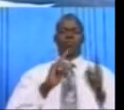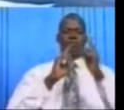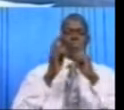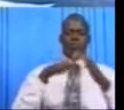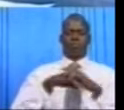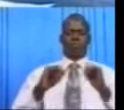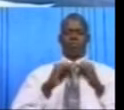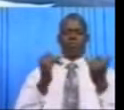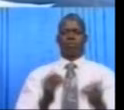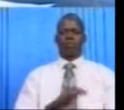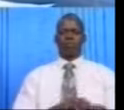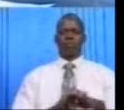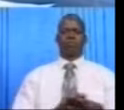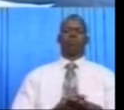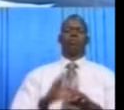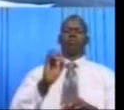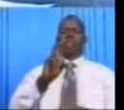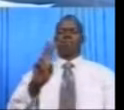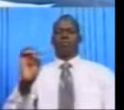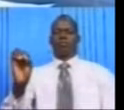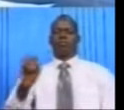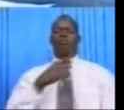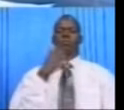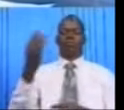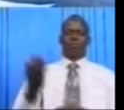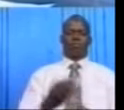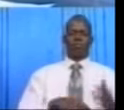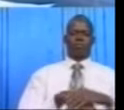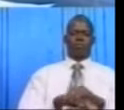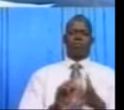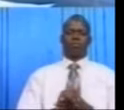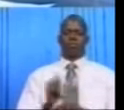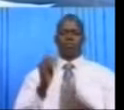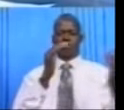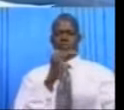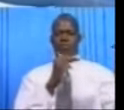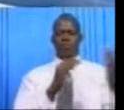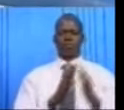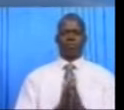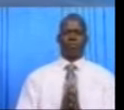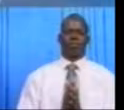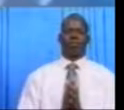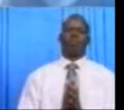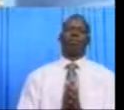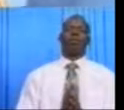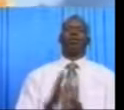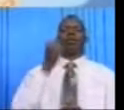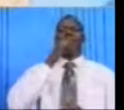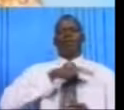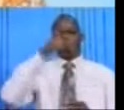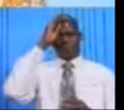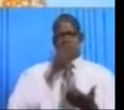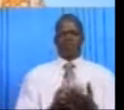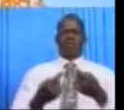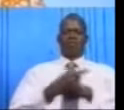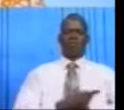entendrons dans ce journal l'appel des évêques qui disent accueillir la nouvelle dans la foi et l'espérance. Mesdames, Messieurs, bonjour